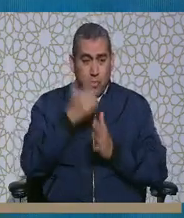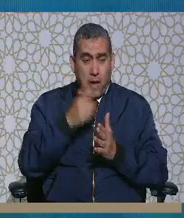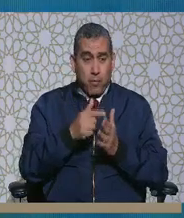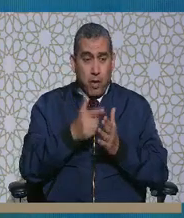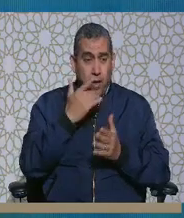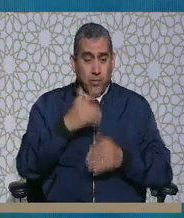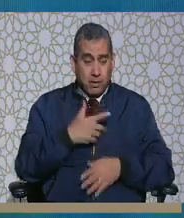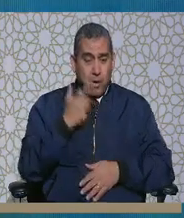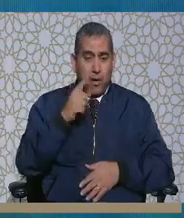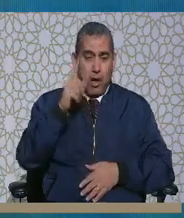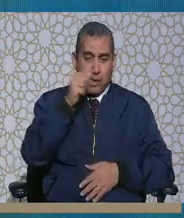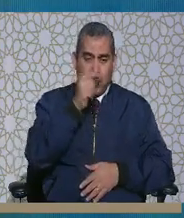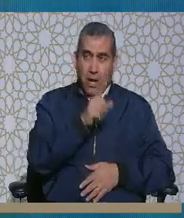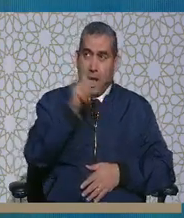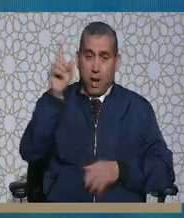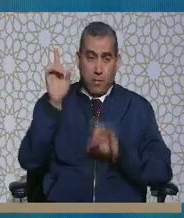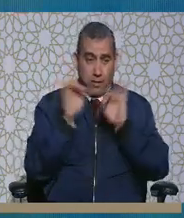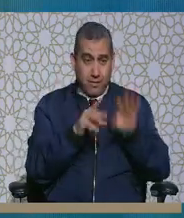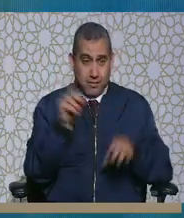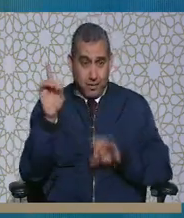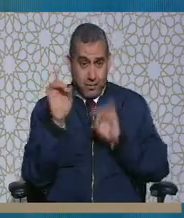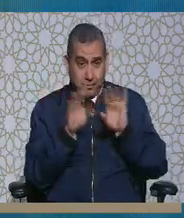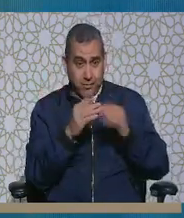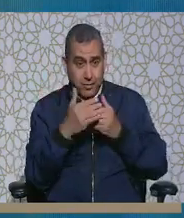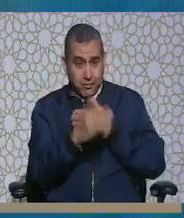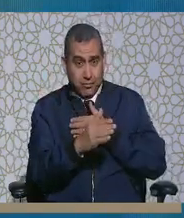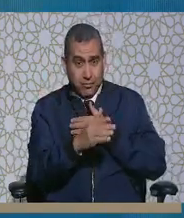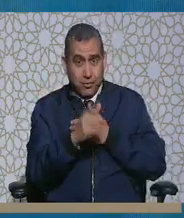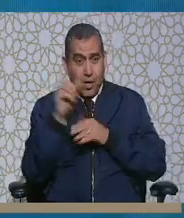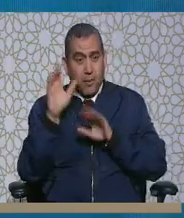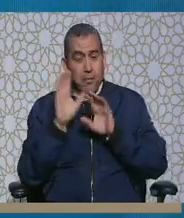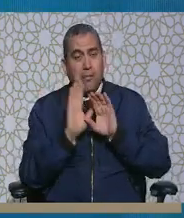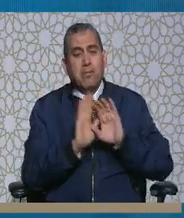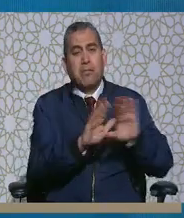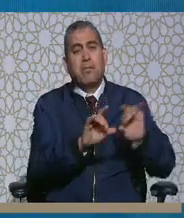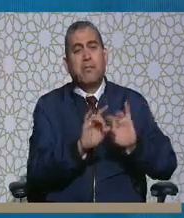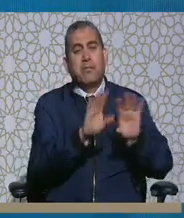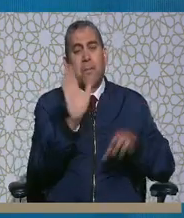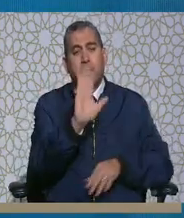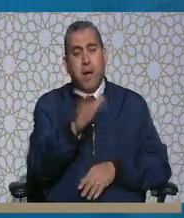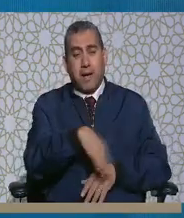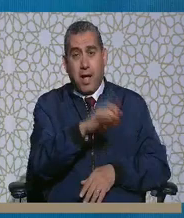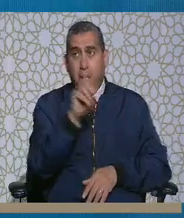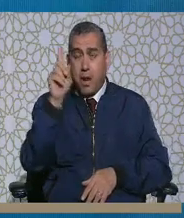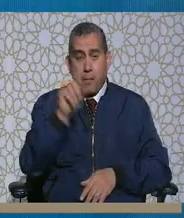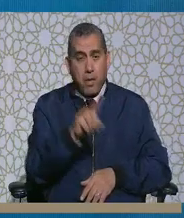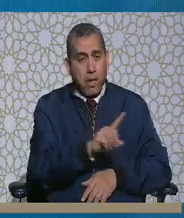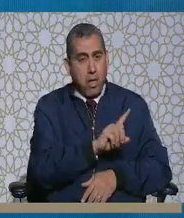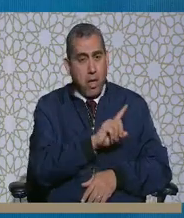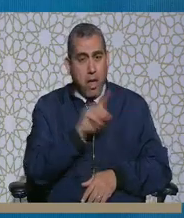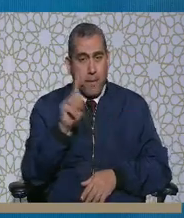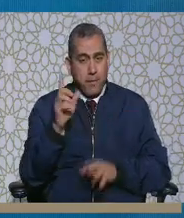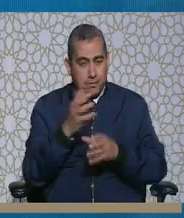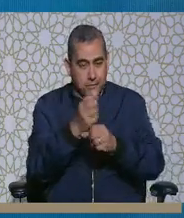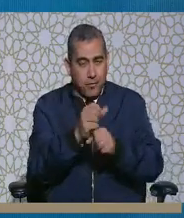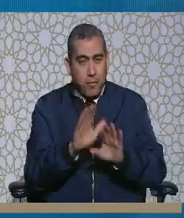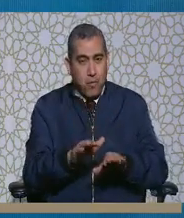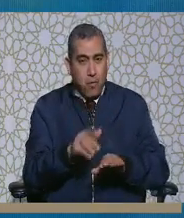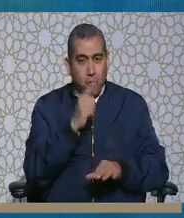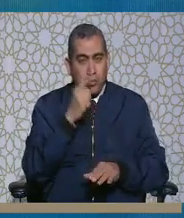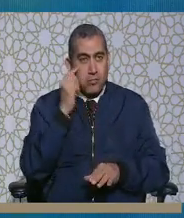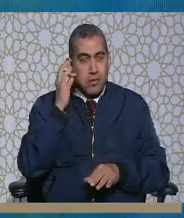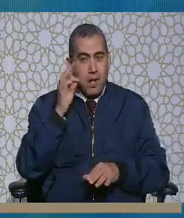صنيت ان الله يتركك والباقي معك ما ودعك ولو حولنا نبحث عن اصل المشكله في سهوله